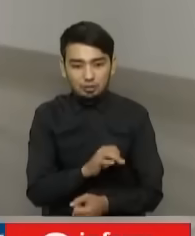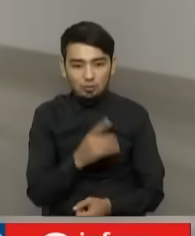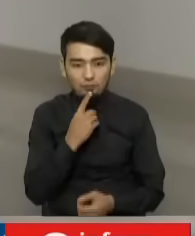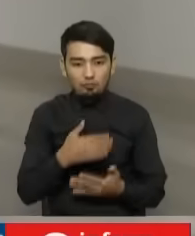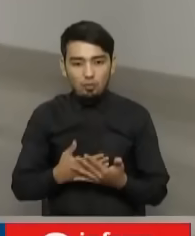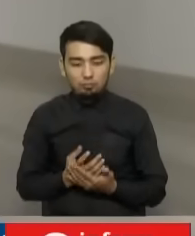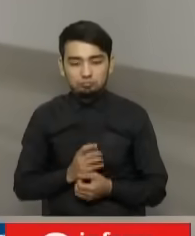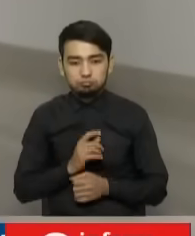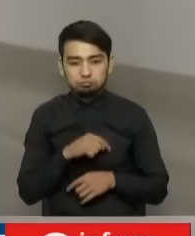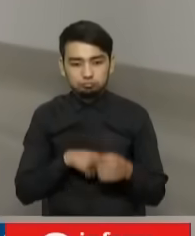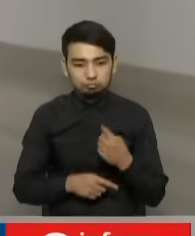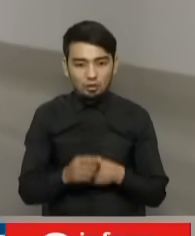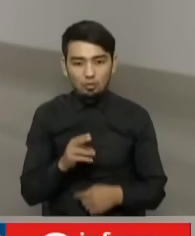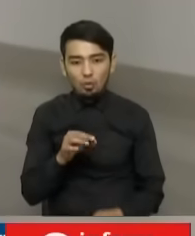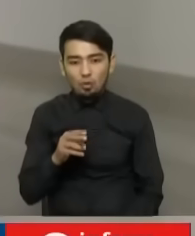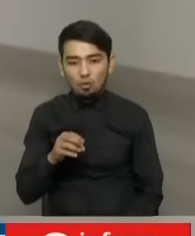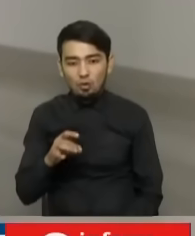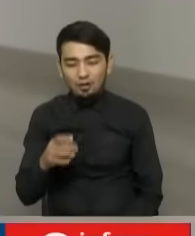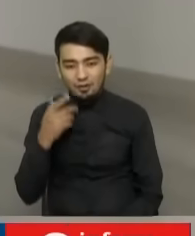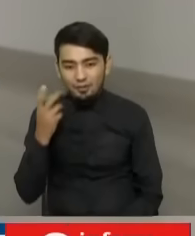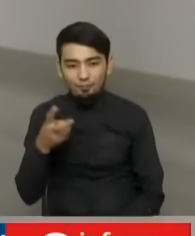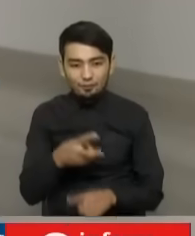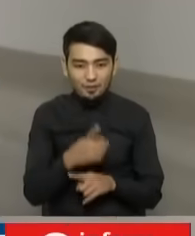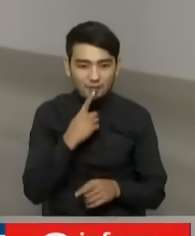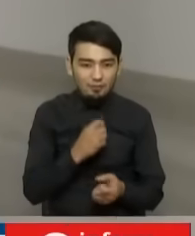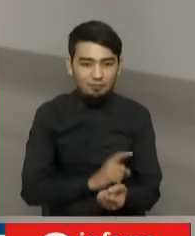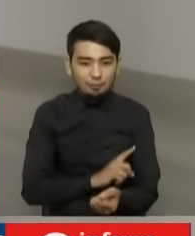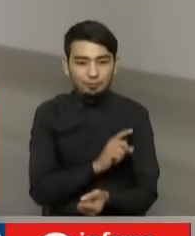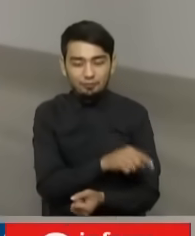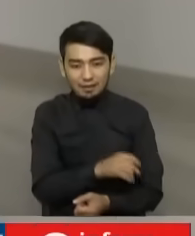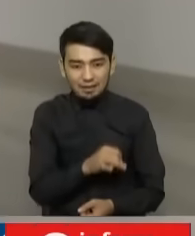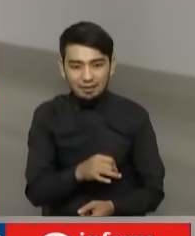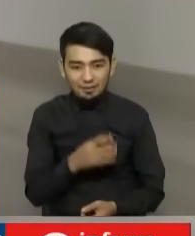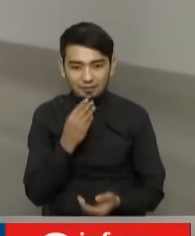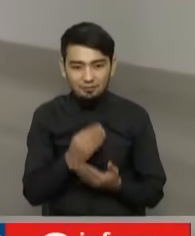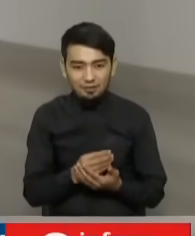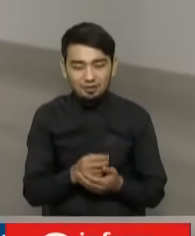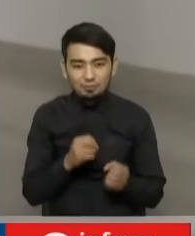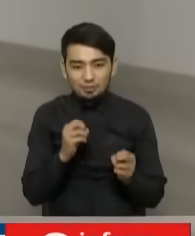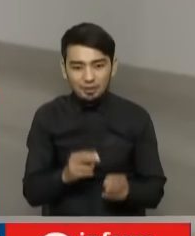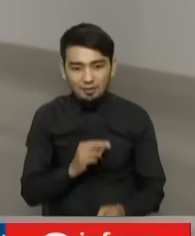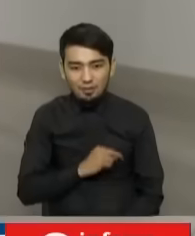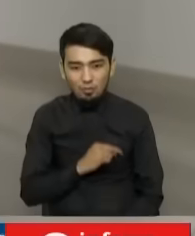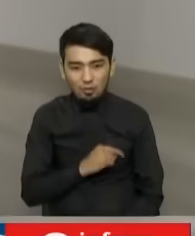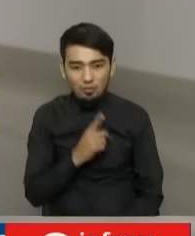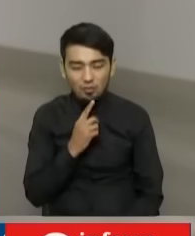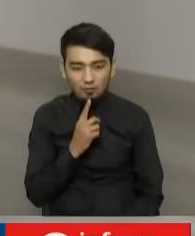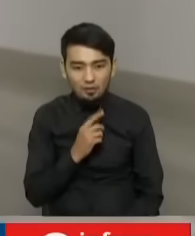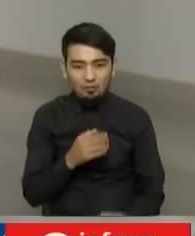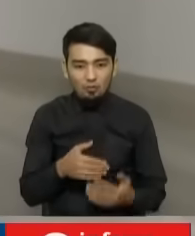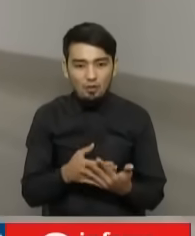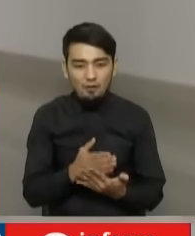қан донор келіп қан тапсырған кезде, қан жасаушаларын өндіретін ағзалардың жұмысы